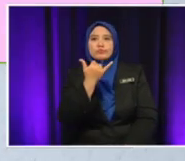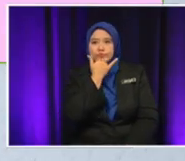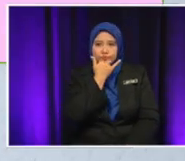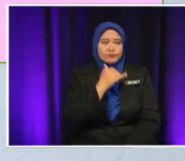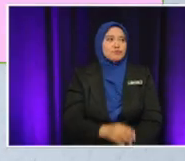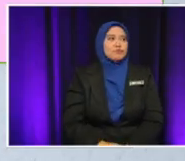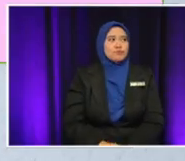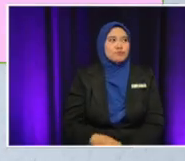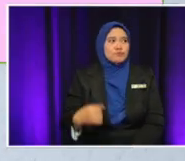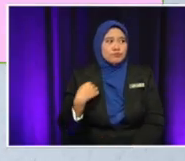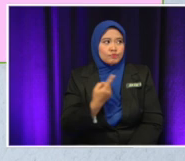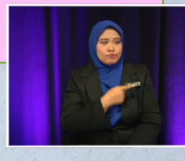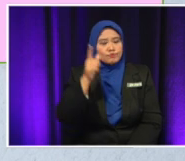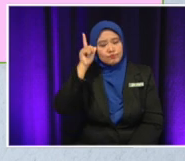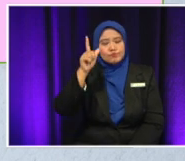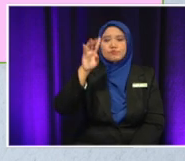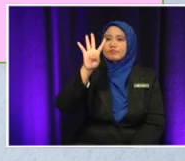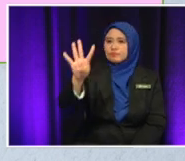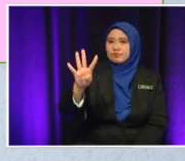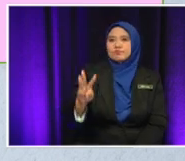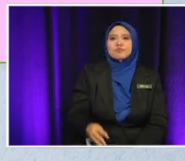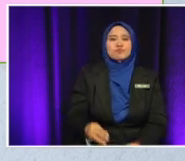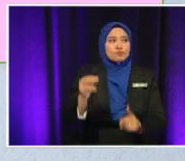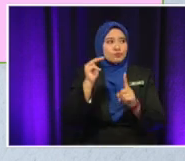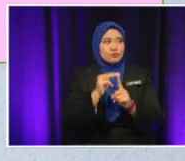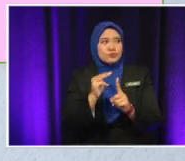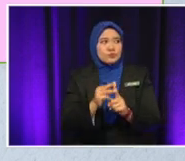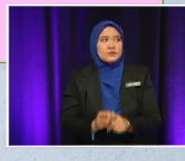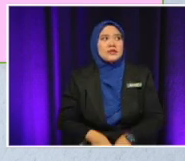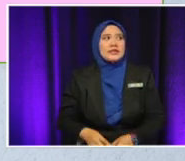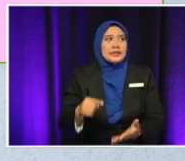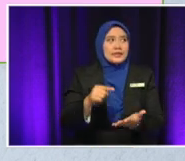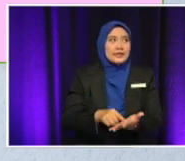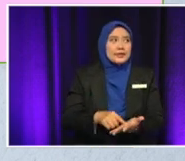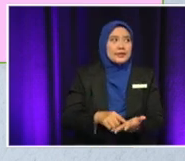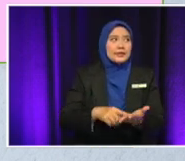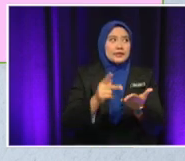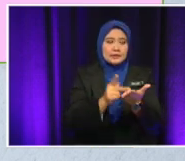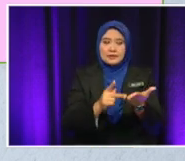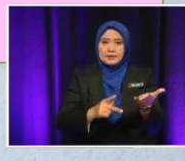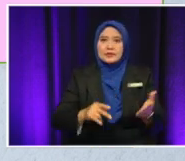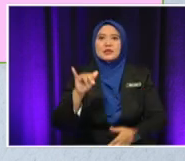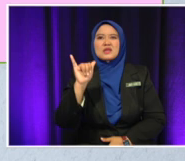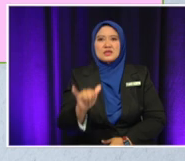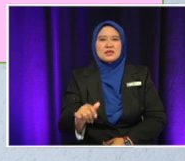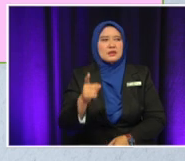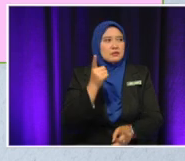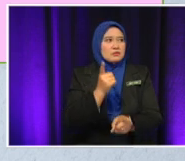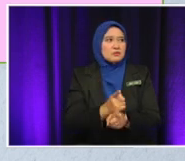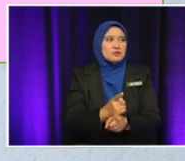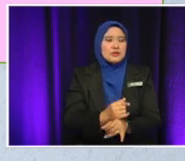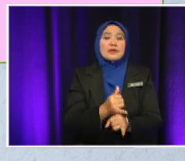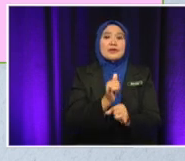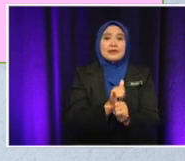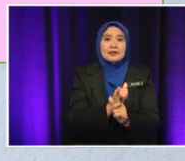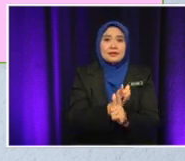Berikut merupakan contoh karya penerbitan bagi contoh yang betul dan Pangkah bagi